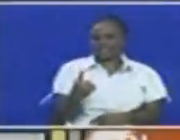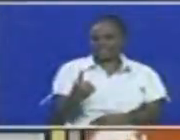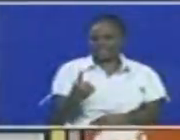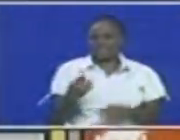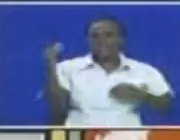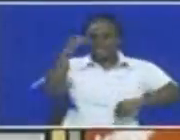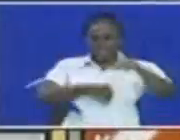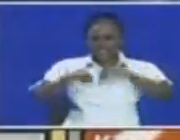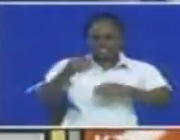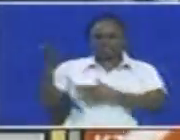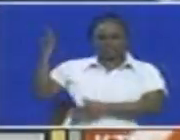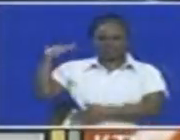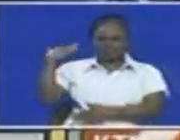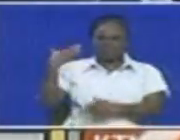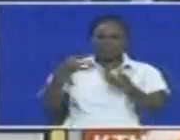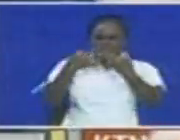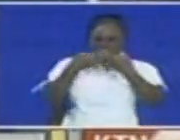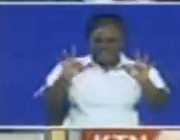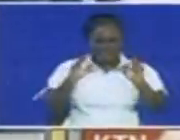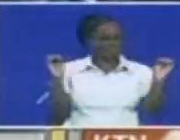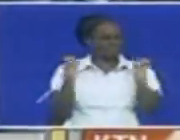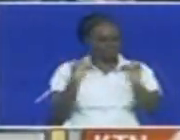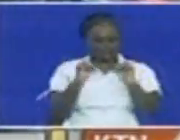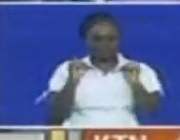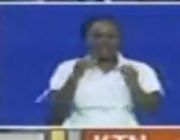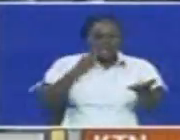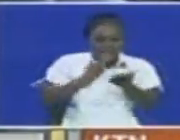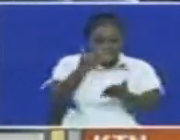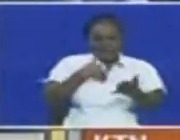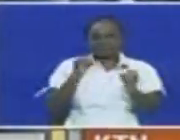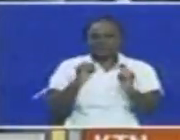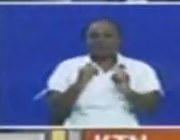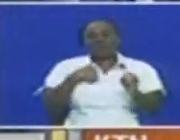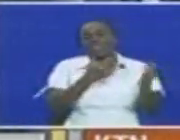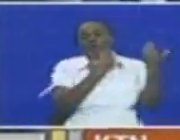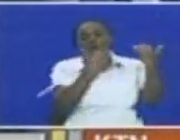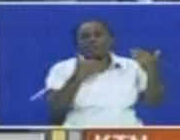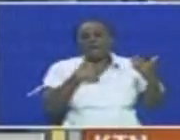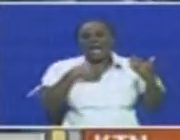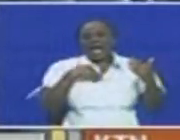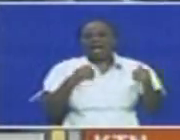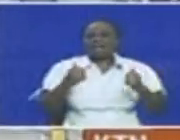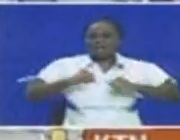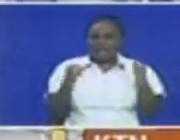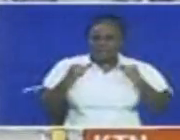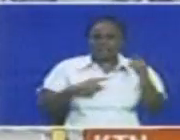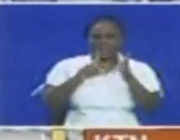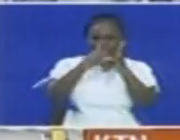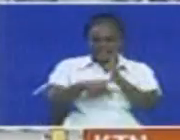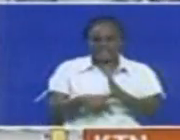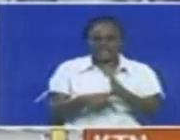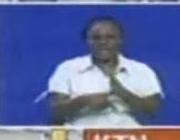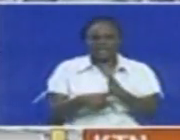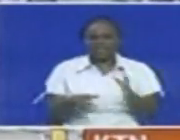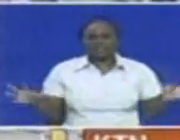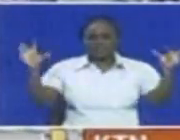election ya juzi ilikuwa haikuwa ya haki. Tunatarajia kwamba hii itakuwa ile mzuri yenye tutafurahia na watu wote wamefurahia. Hivyo basi